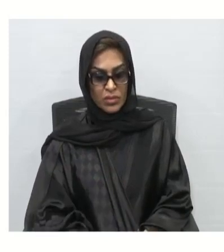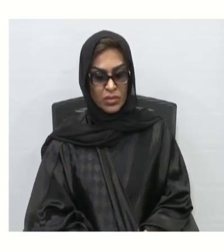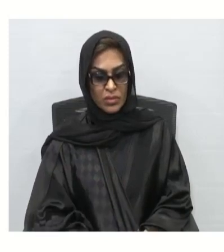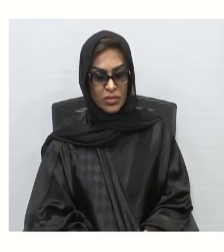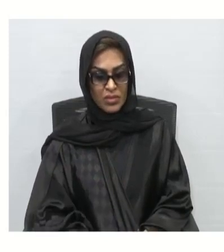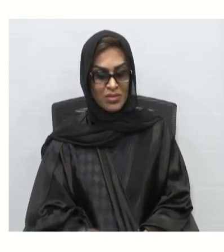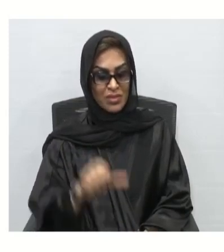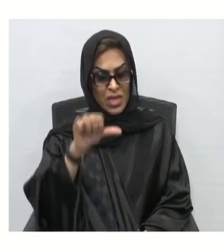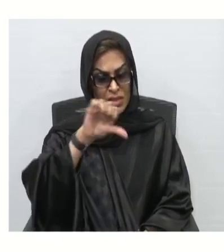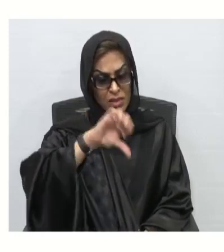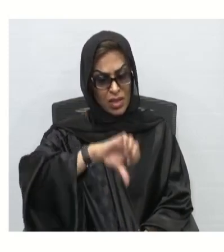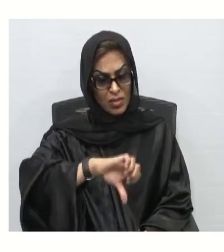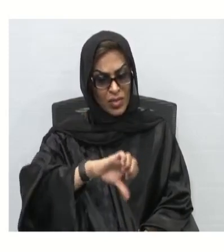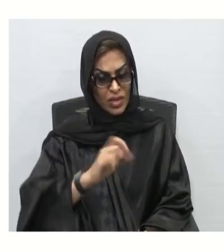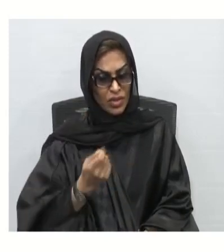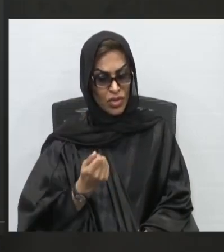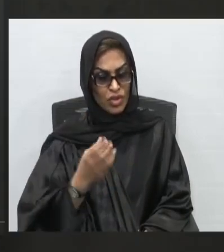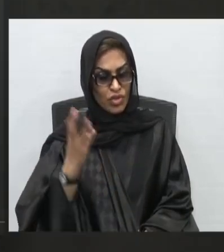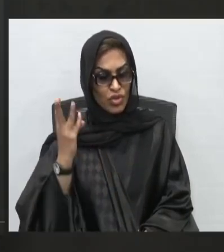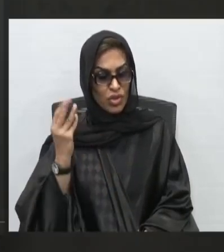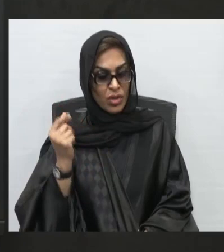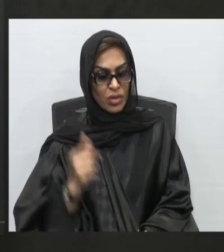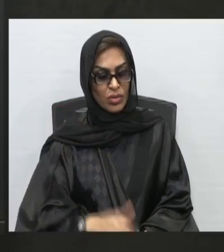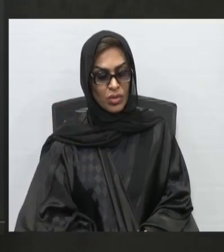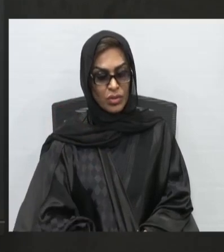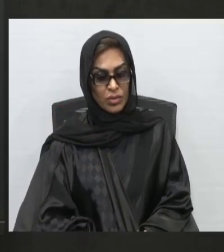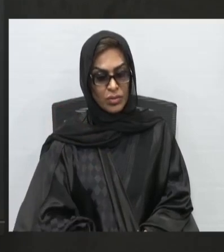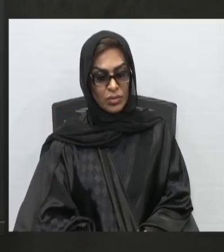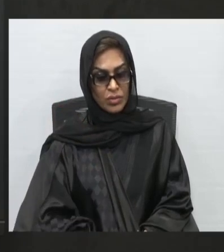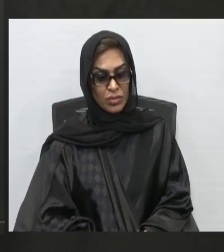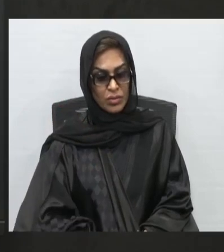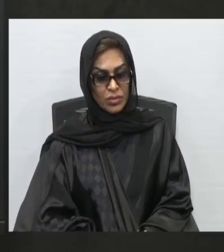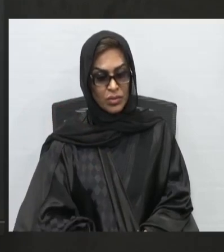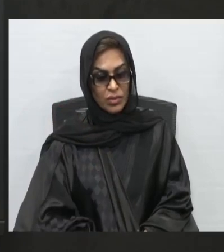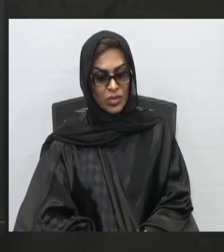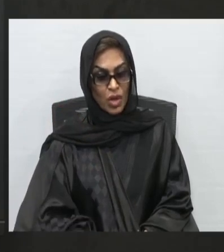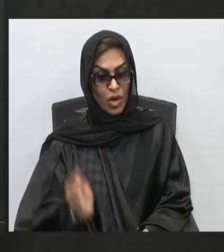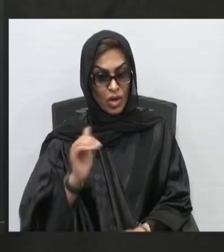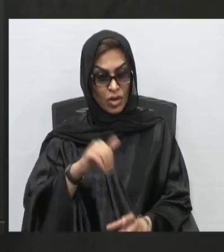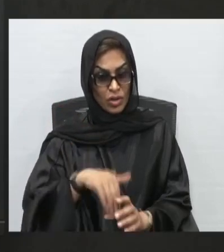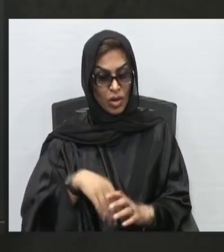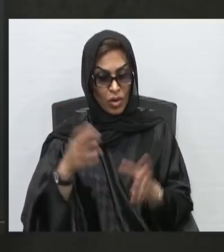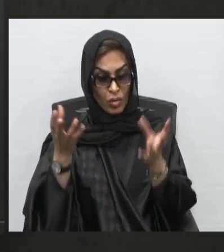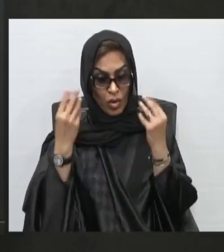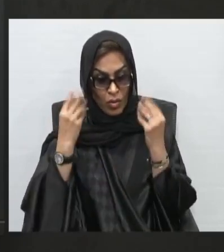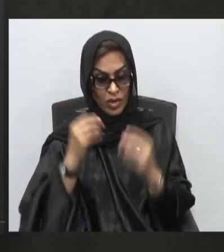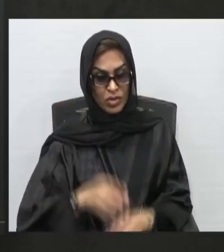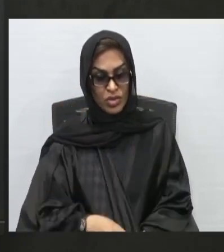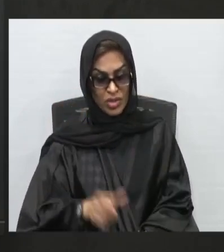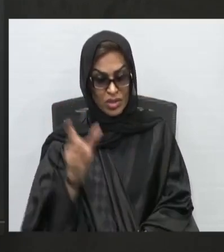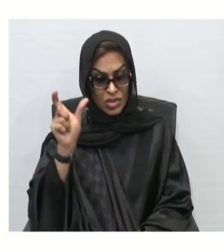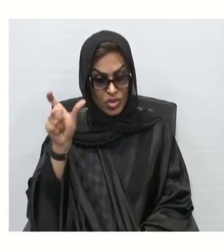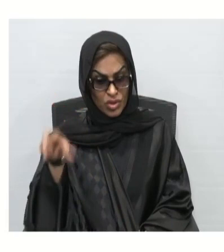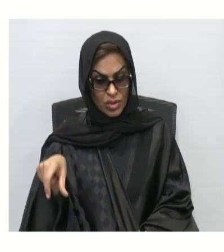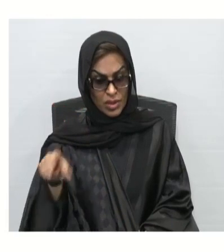ولكن ما السلبيات التي قد تحدث من الشراء الرقمي قد يحدث اختراق للمعلومات